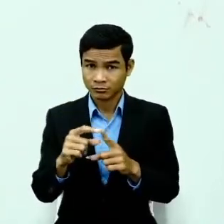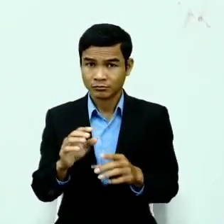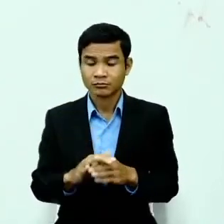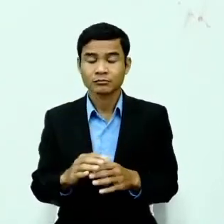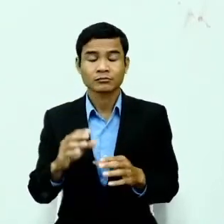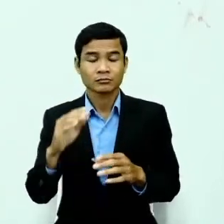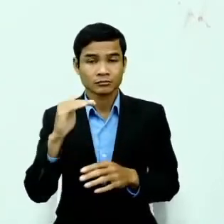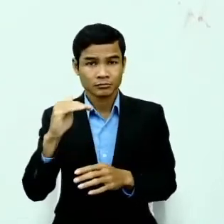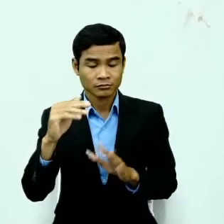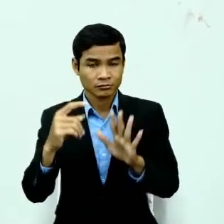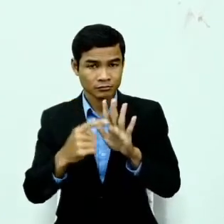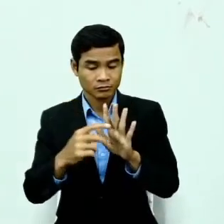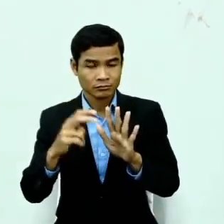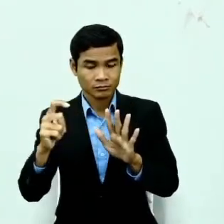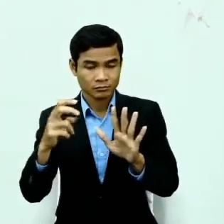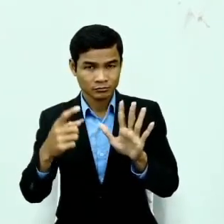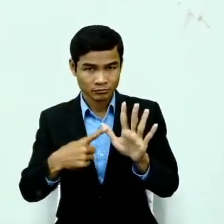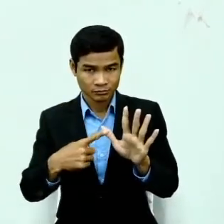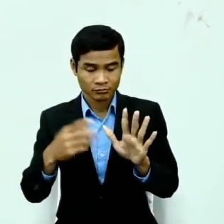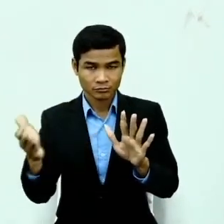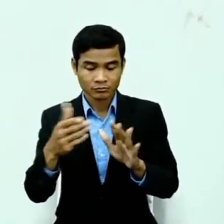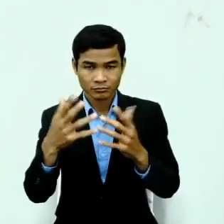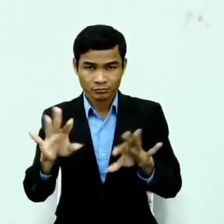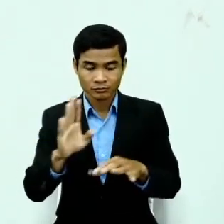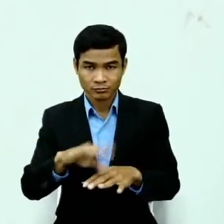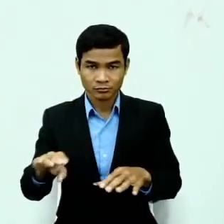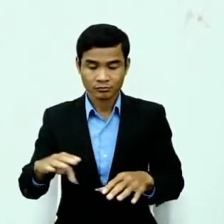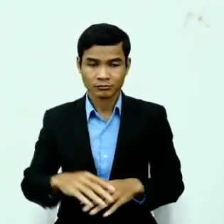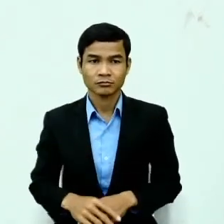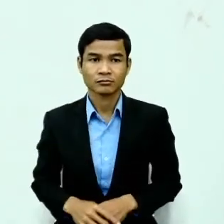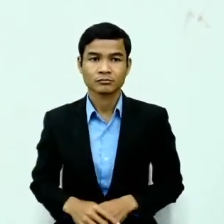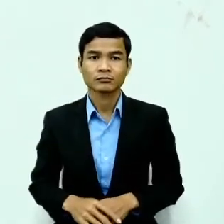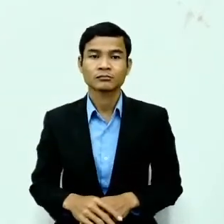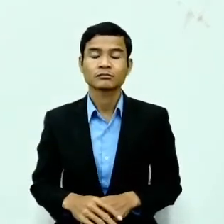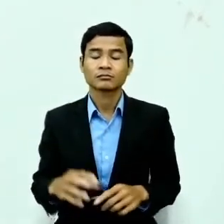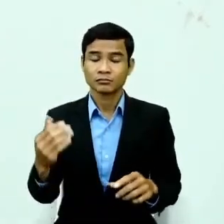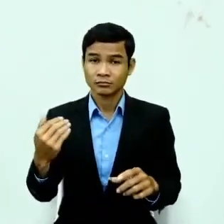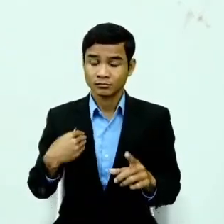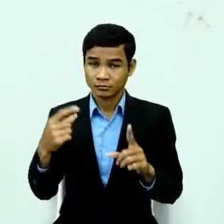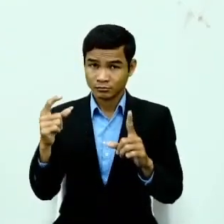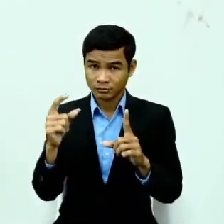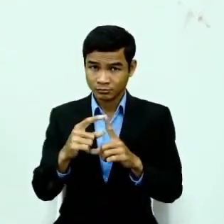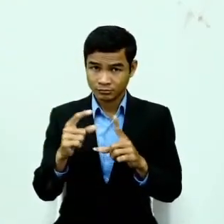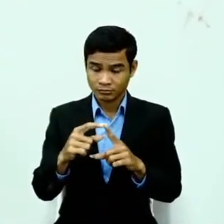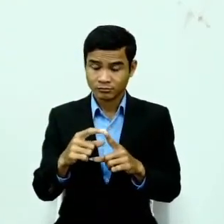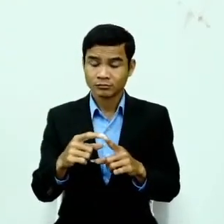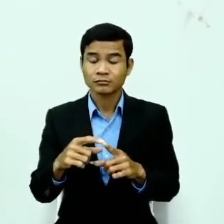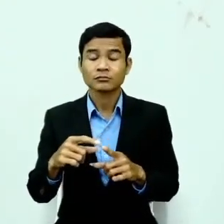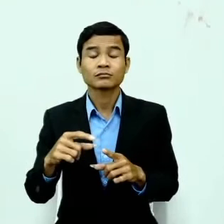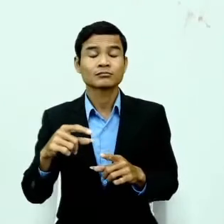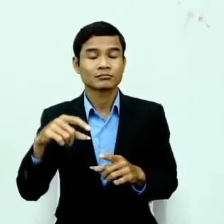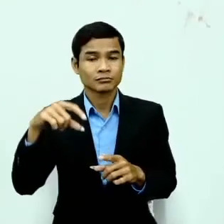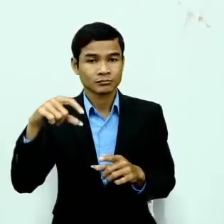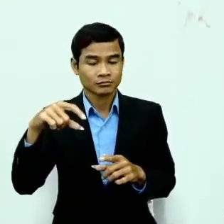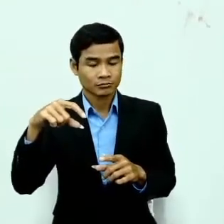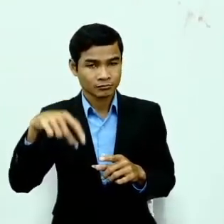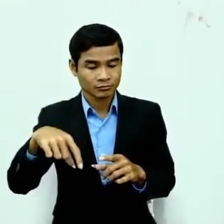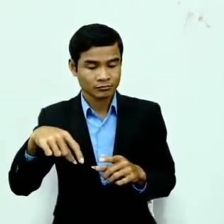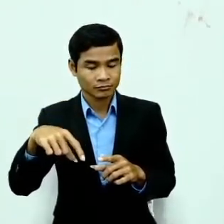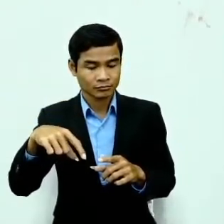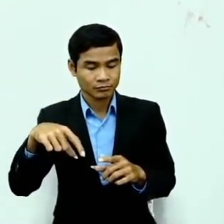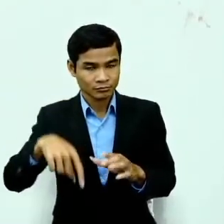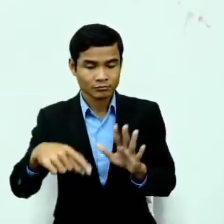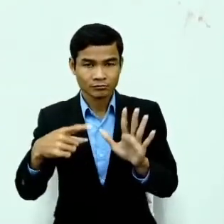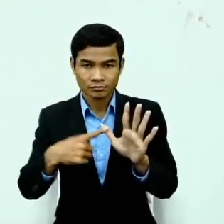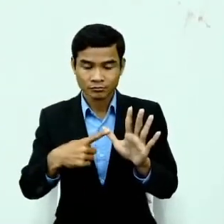sụ khá ở này con mưa mới con chà cừu miên bịa cá miên bịa ấy